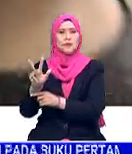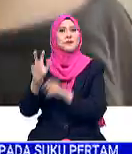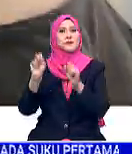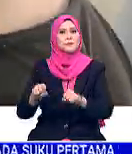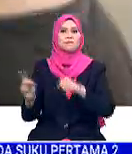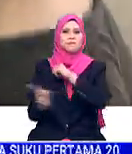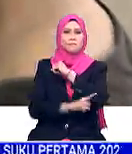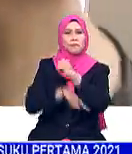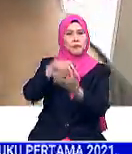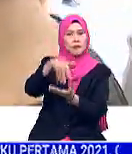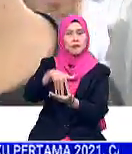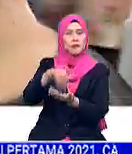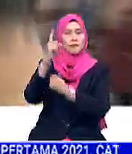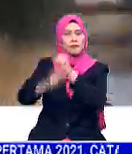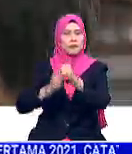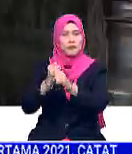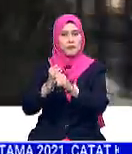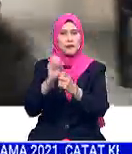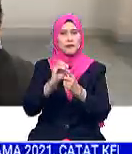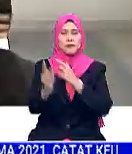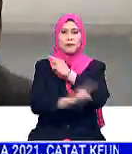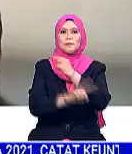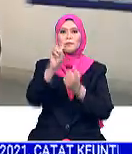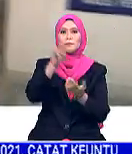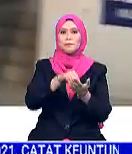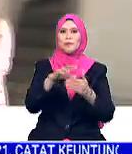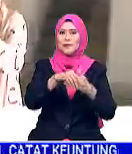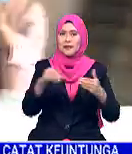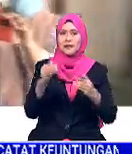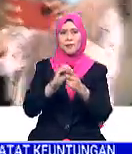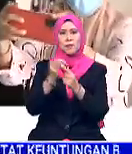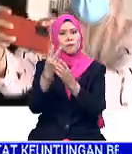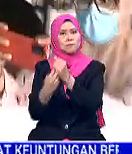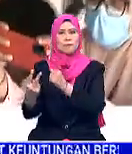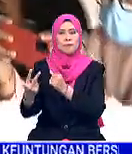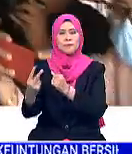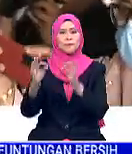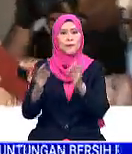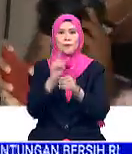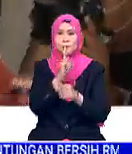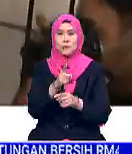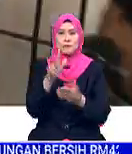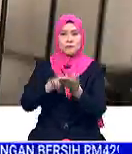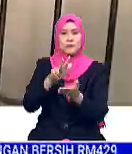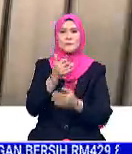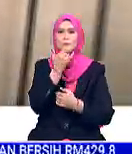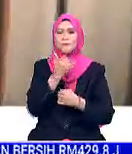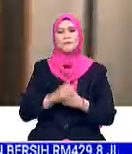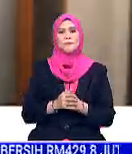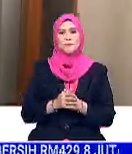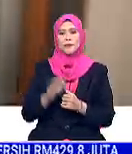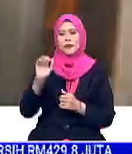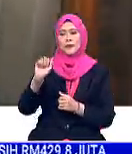membawa kuman penjara maksimum tahun atau denda 2006 kita atau kedua-duanya jika sampai kesalahan one kalau